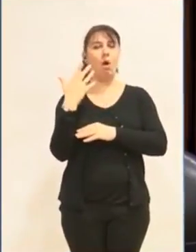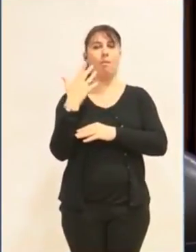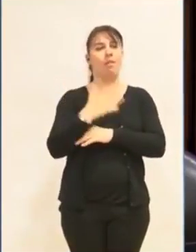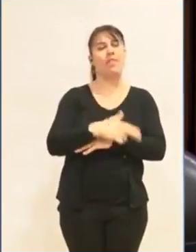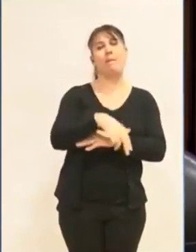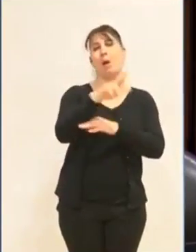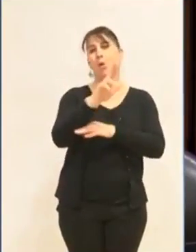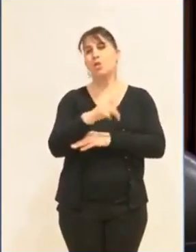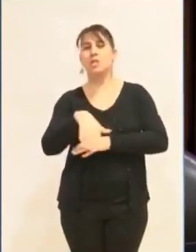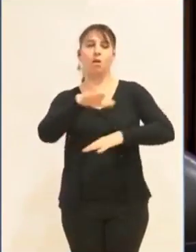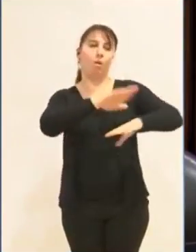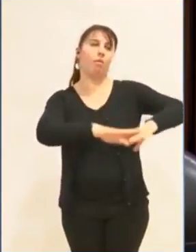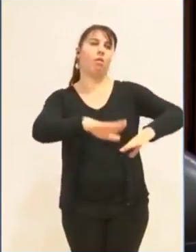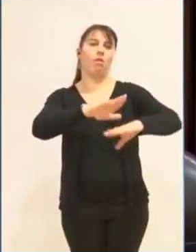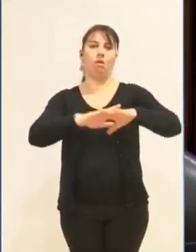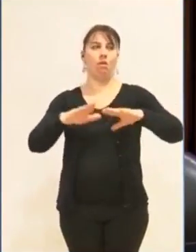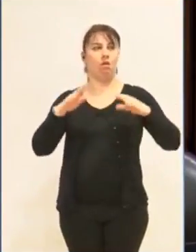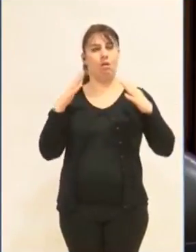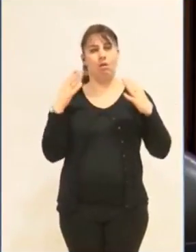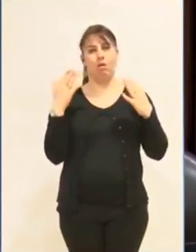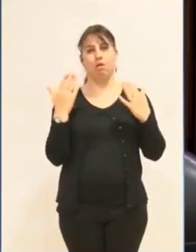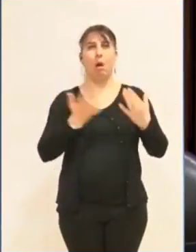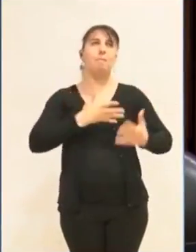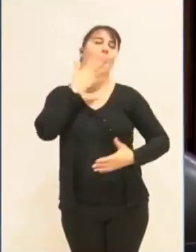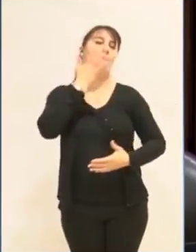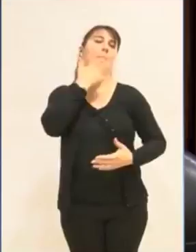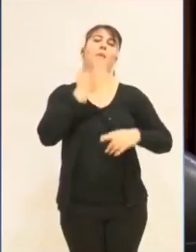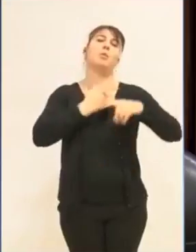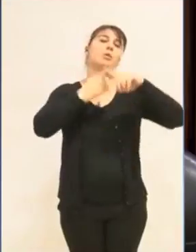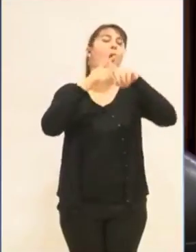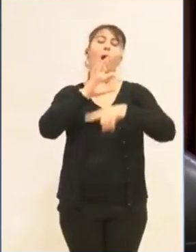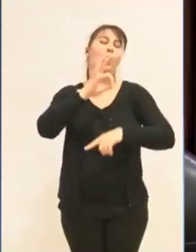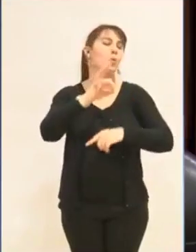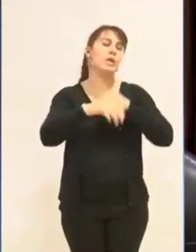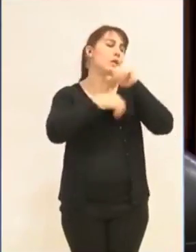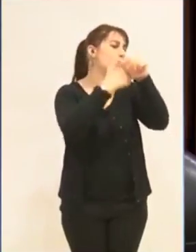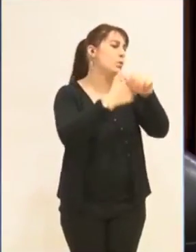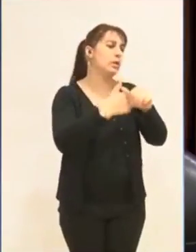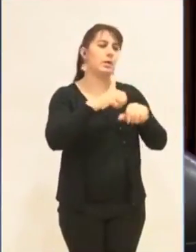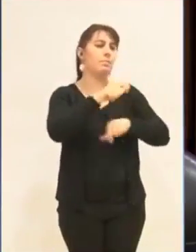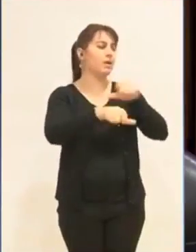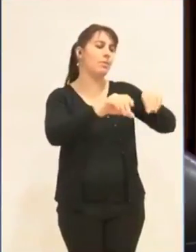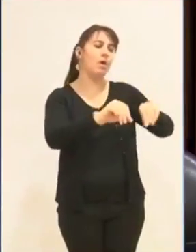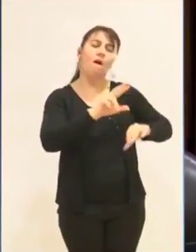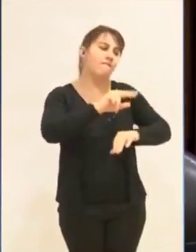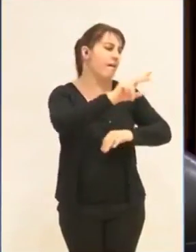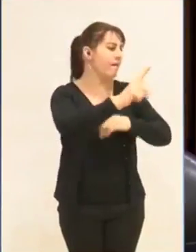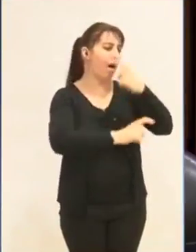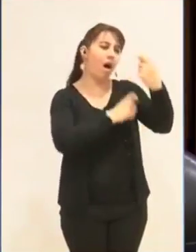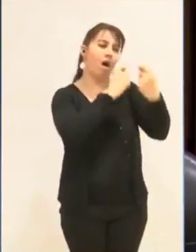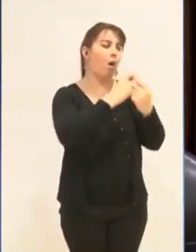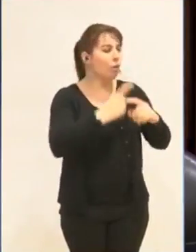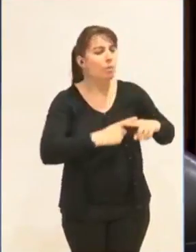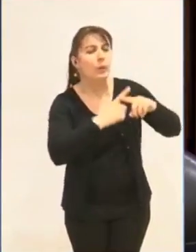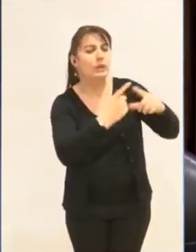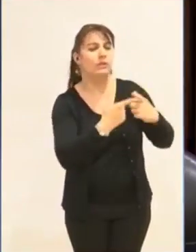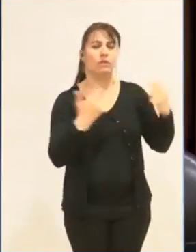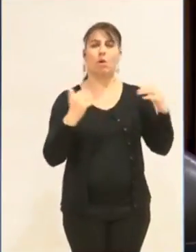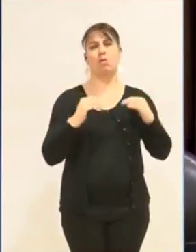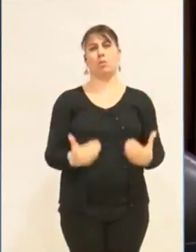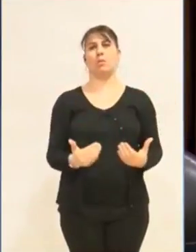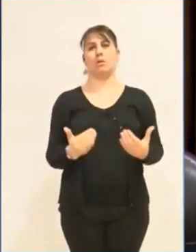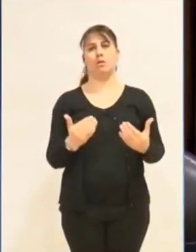facile, à des habitants que tout pourra être modifié dans leur sens. Vous allez ou vous avez déjà présenté le